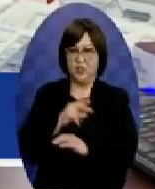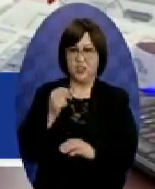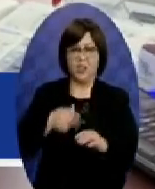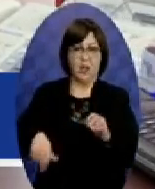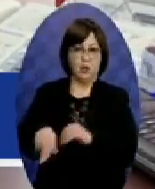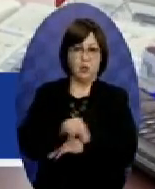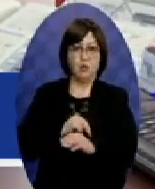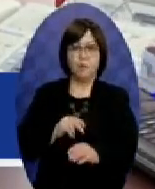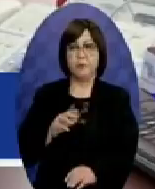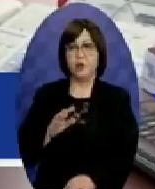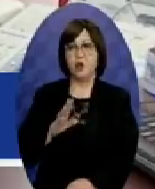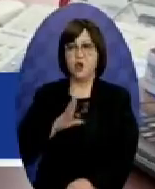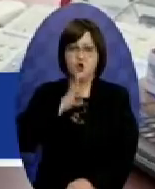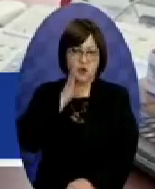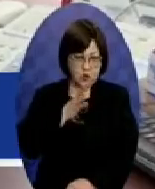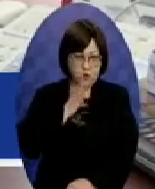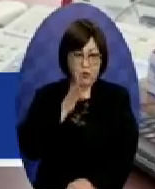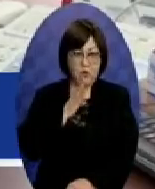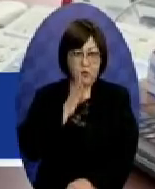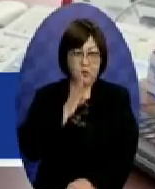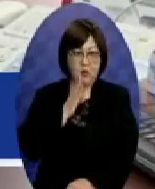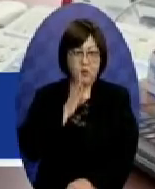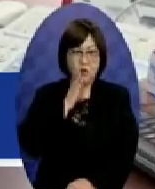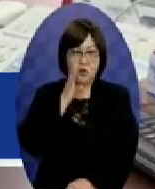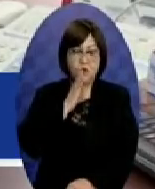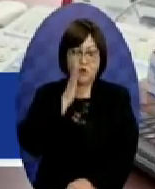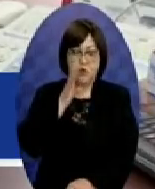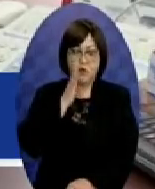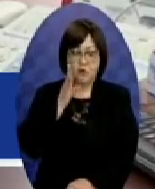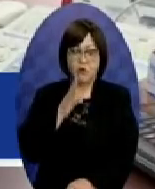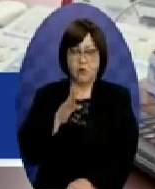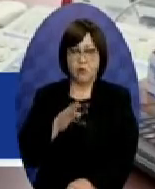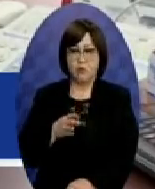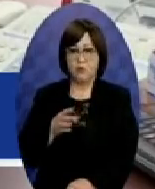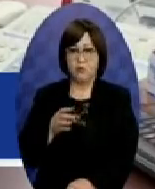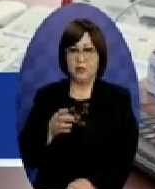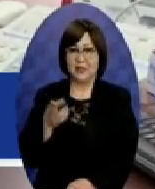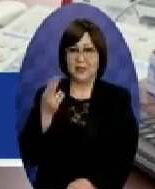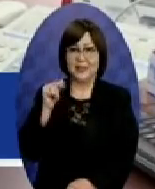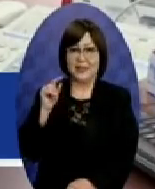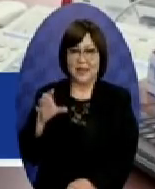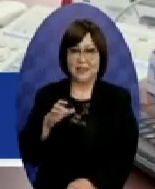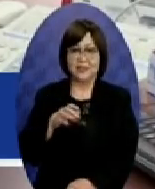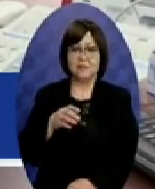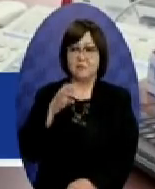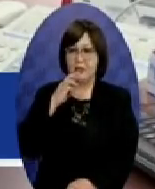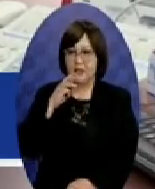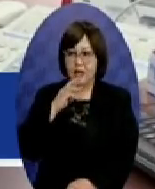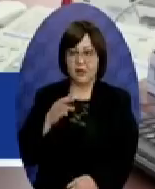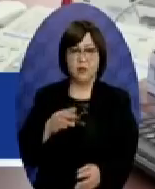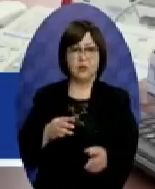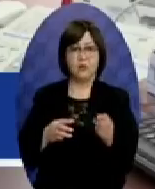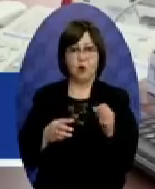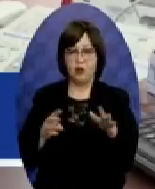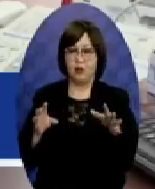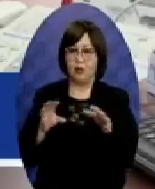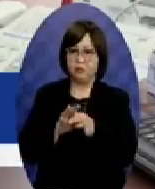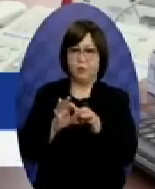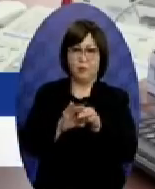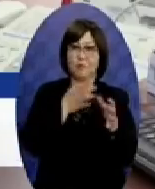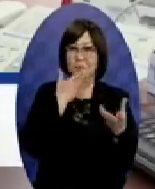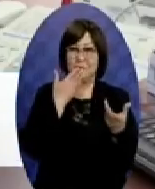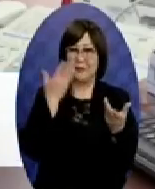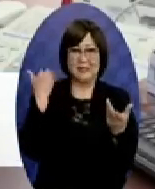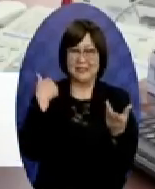бас олголтын файл дансны албалтууд хийгдэг байсан. За одоогийн байдлаар бол сая дансны албалтаа хийгээд одоо